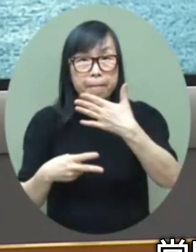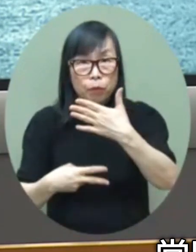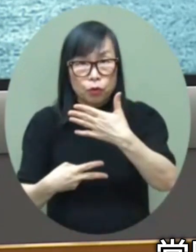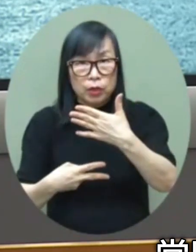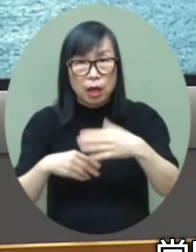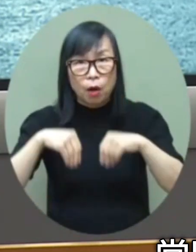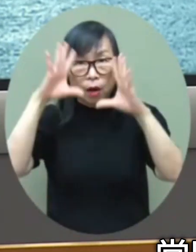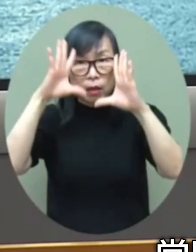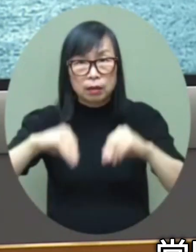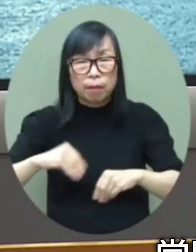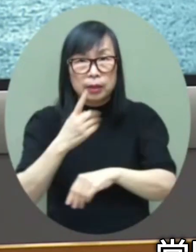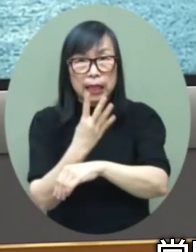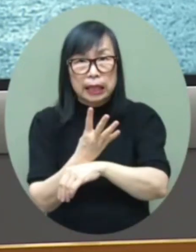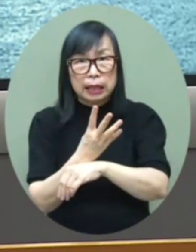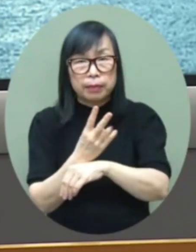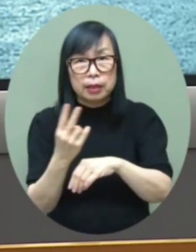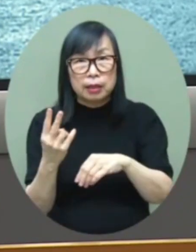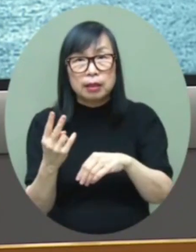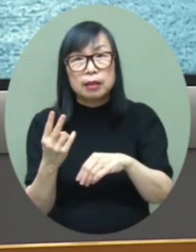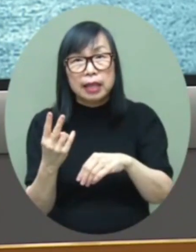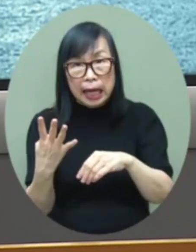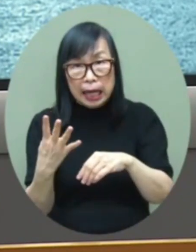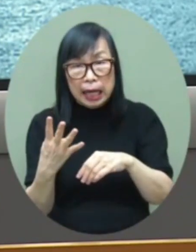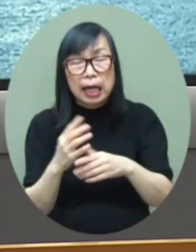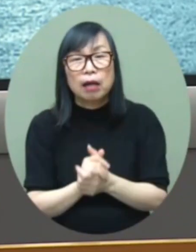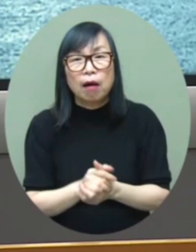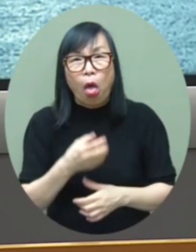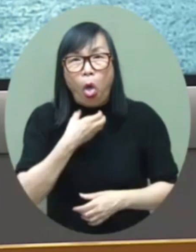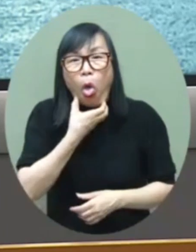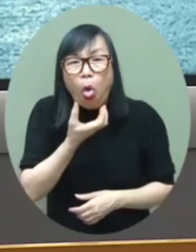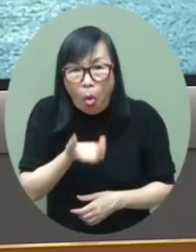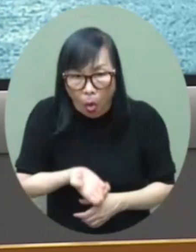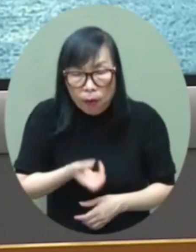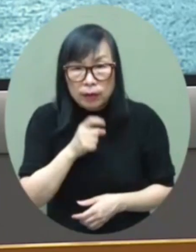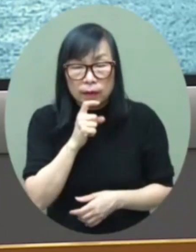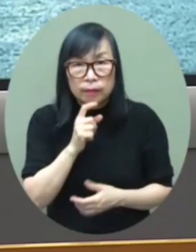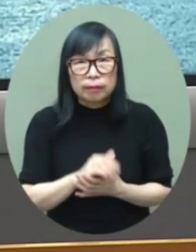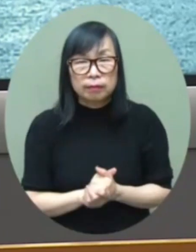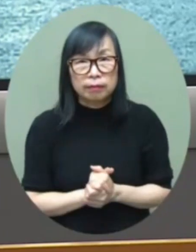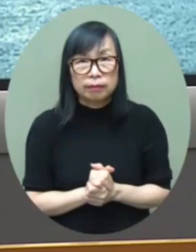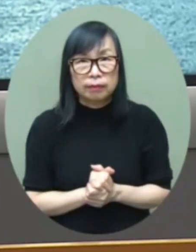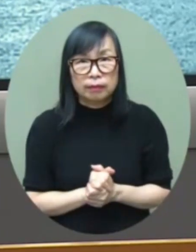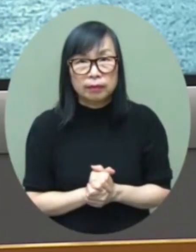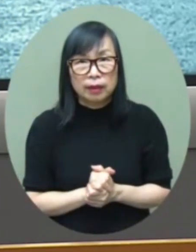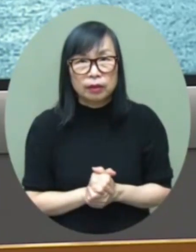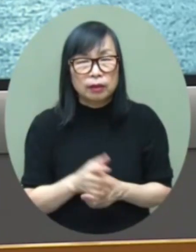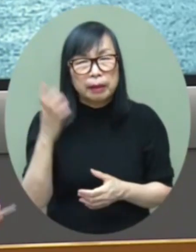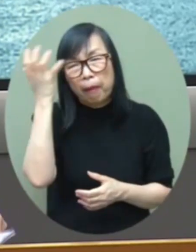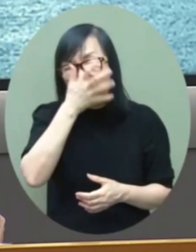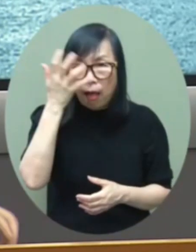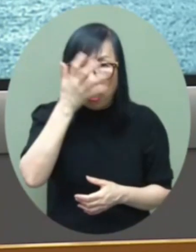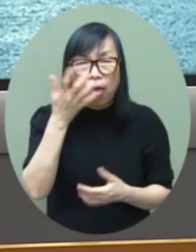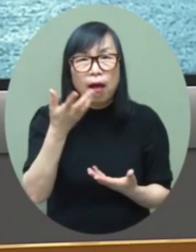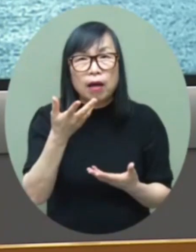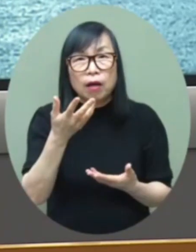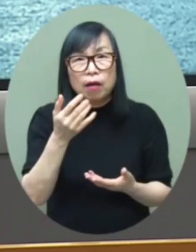的凌晨4時52分，就他有嘔吐的症狀，他當時都不多清醒的，他